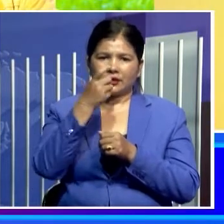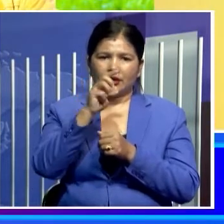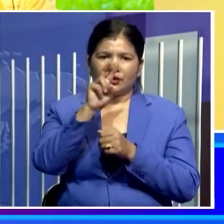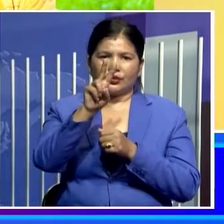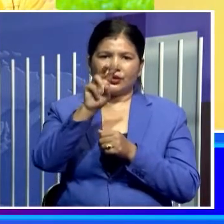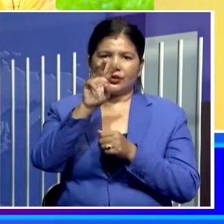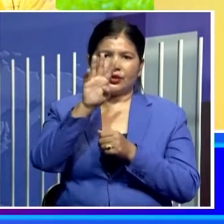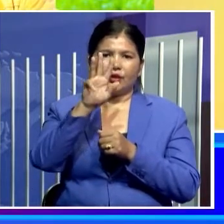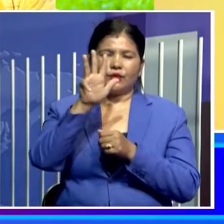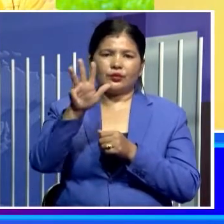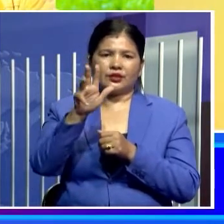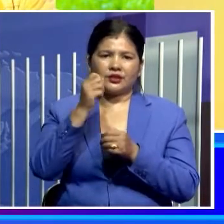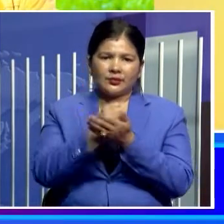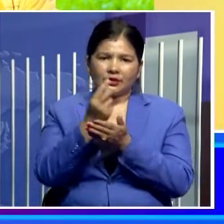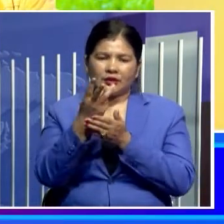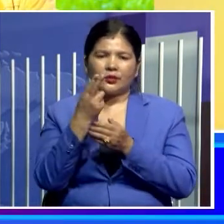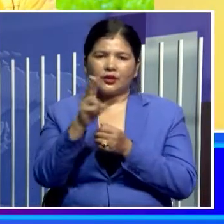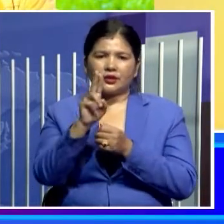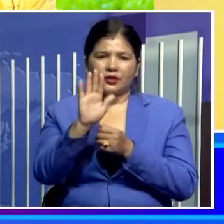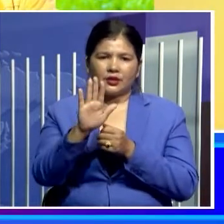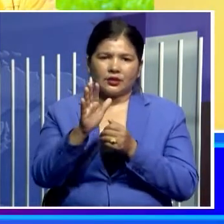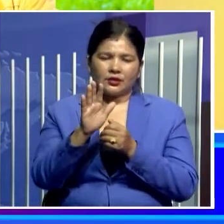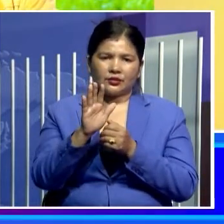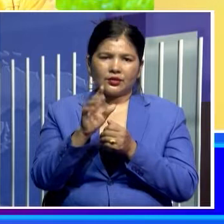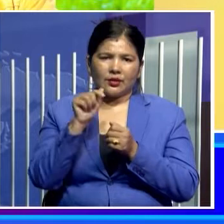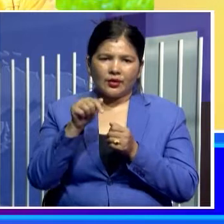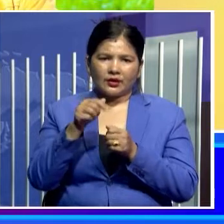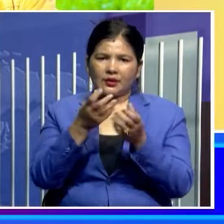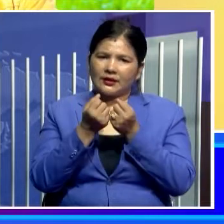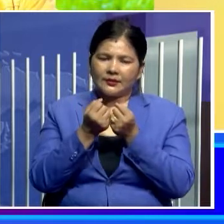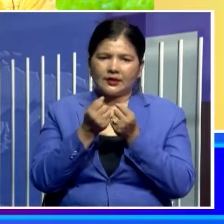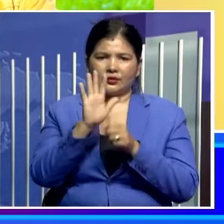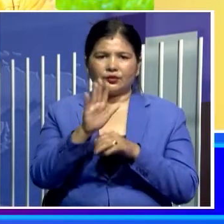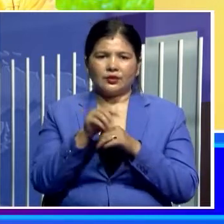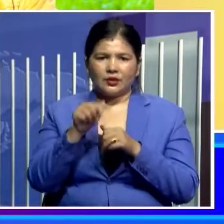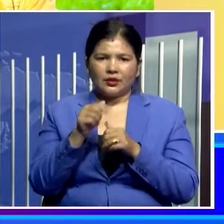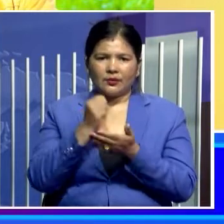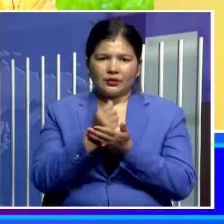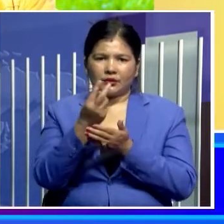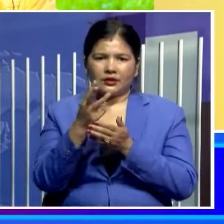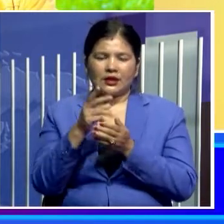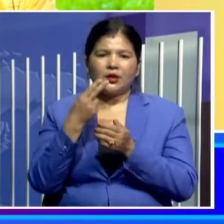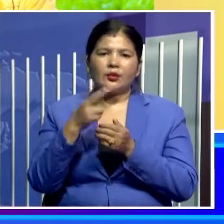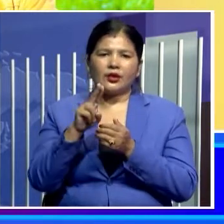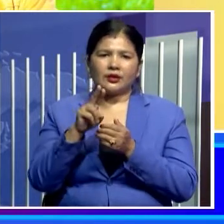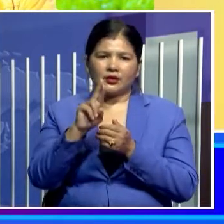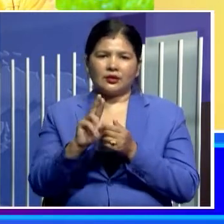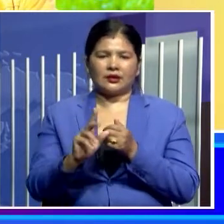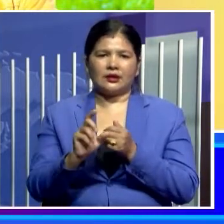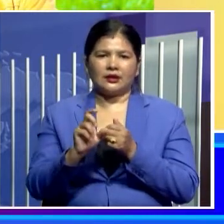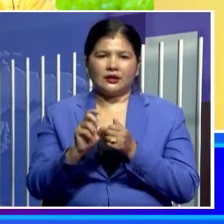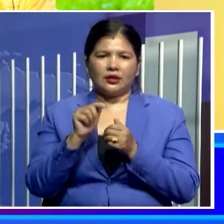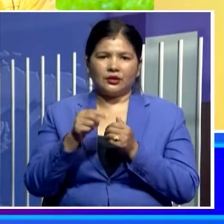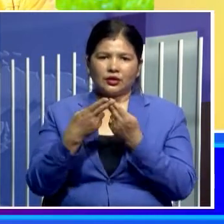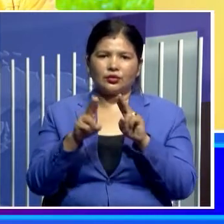11,129 मतगणना भइसकेको भन्ने जानकारी मैले भर्खरै मात्रै प्राप्त गरेकी छु। र यो मतगणना भइरहँदा अहिले पनि हाम्रो